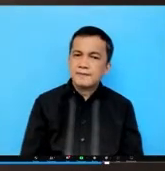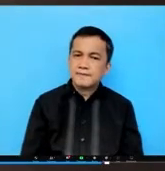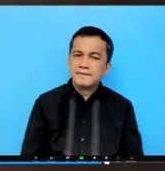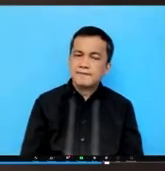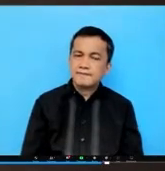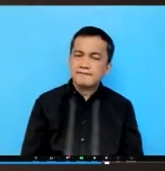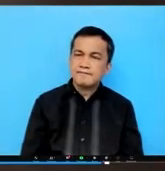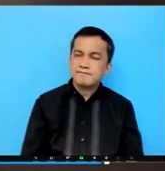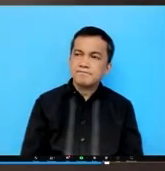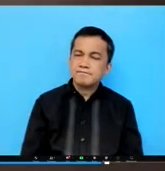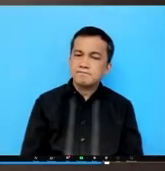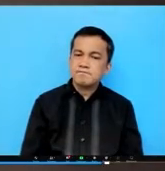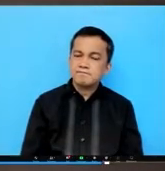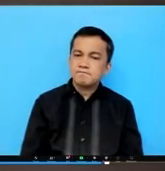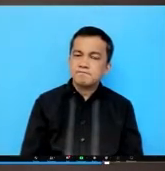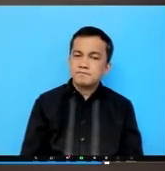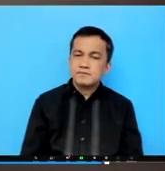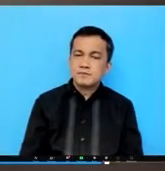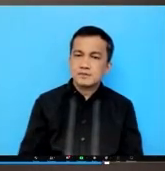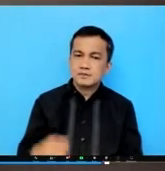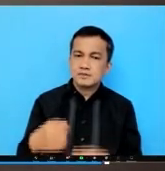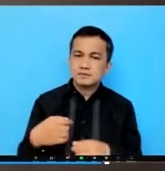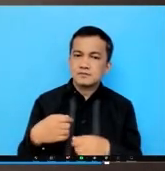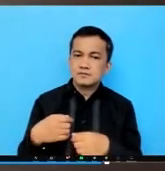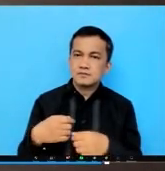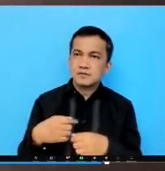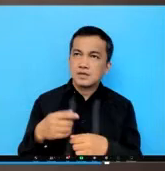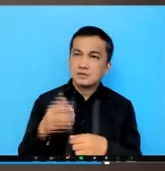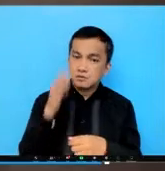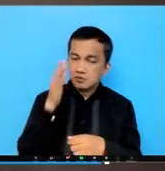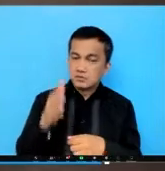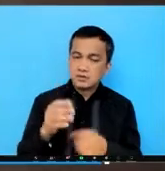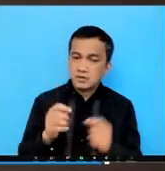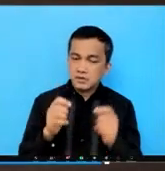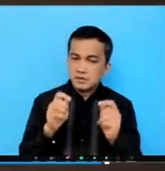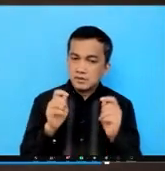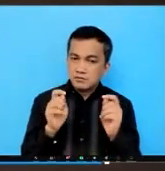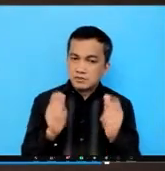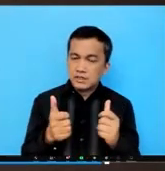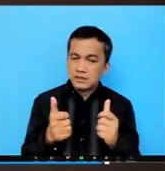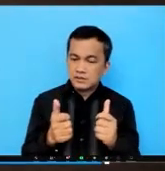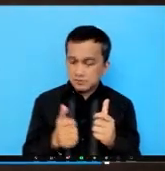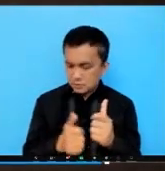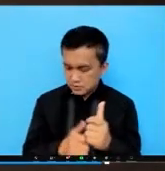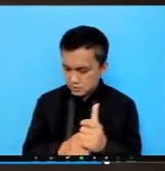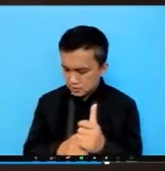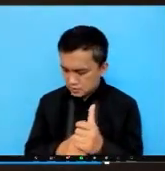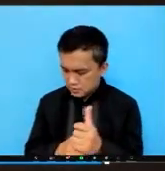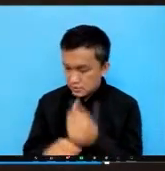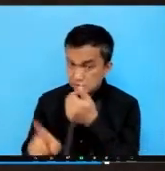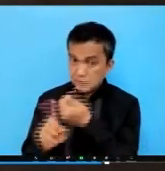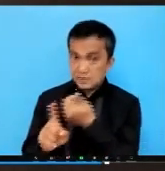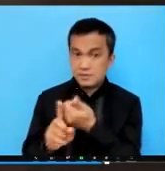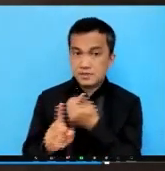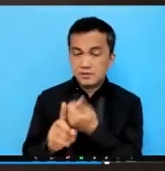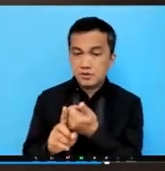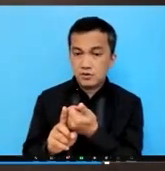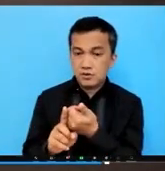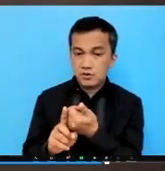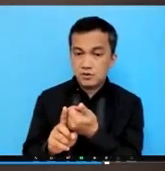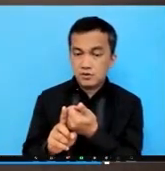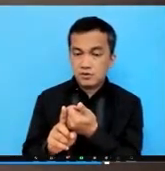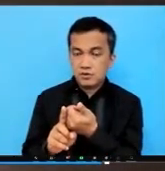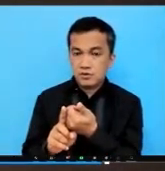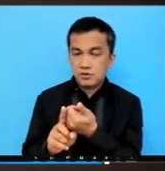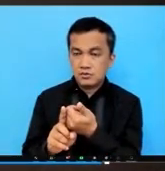na darating yung panahon na biglaan na siya mismo